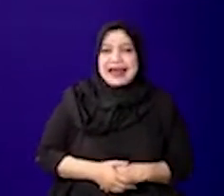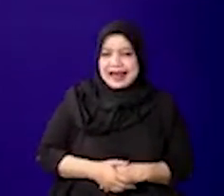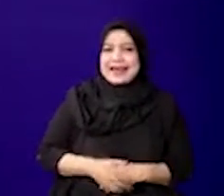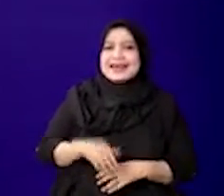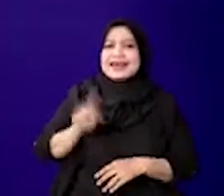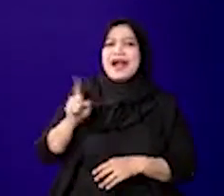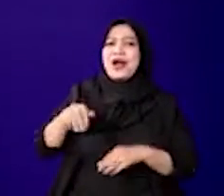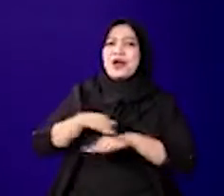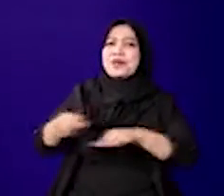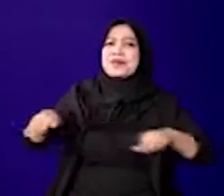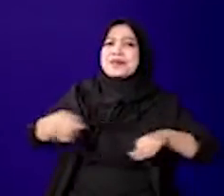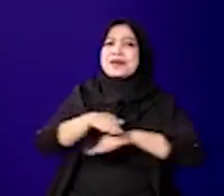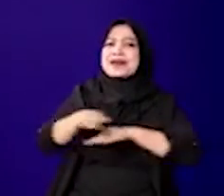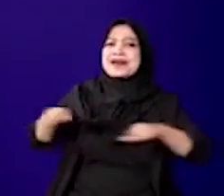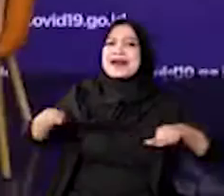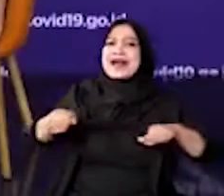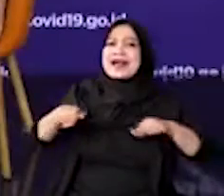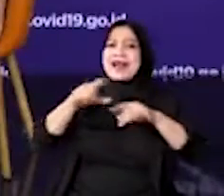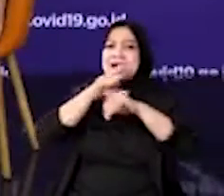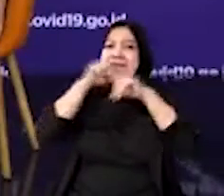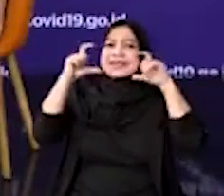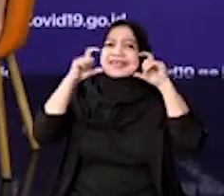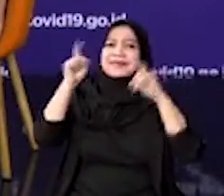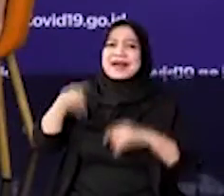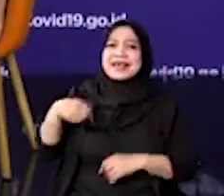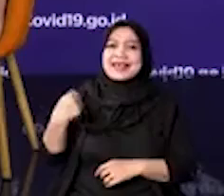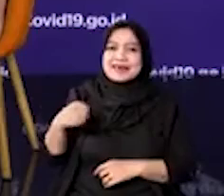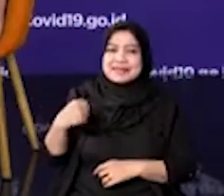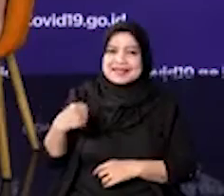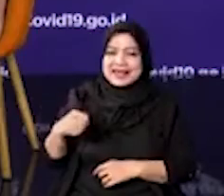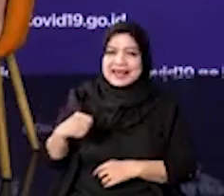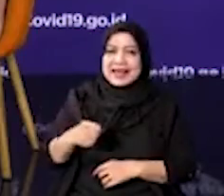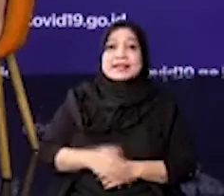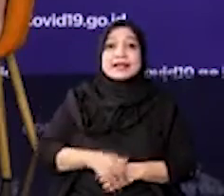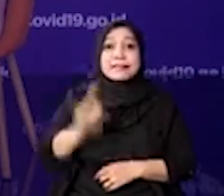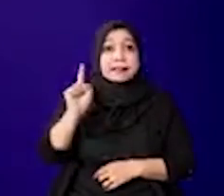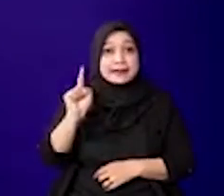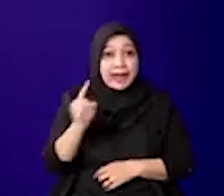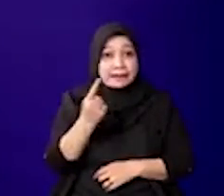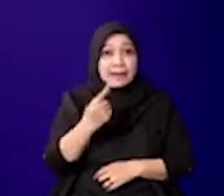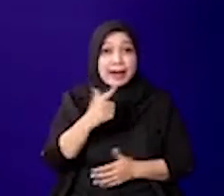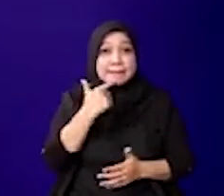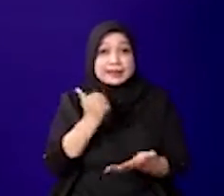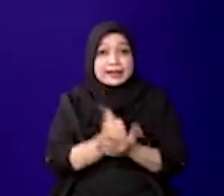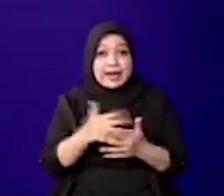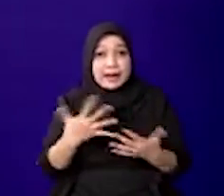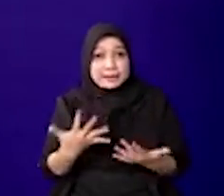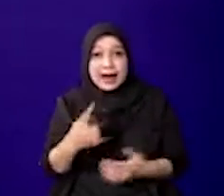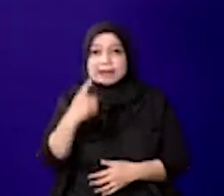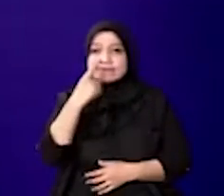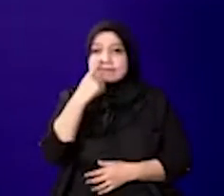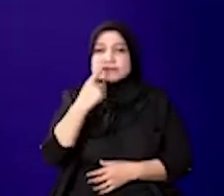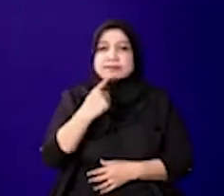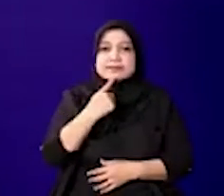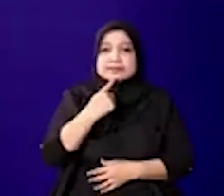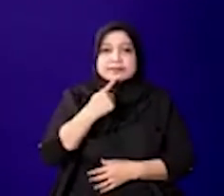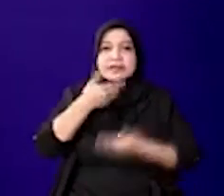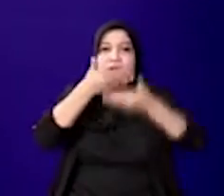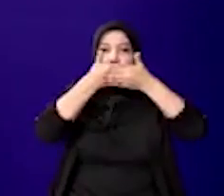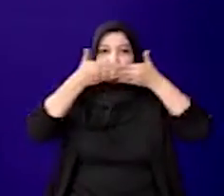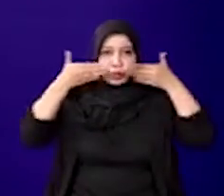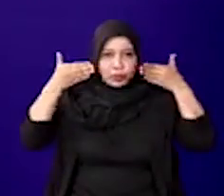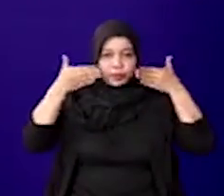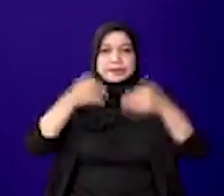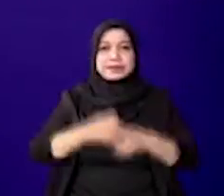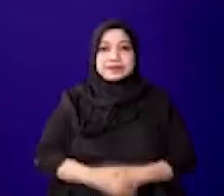harus enggak bisa pakai masker begitu ini juga supaya J jadi jadi kita harus lindungi itu yang pertama jadi ee melindungi